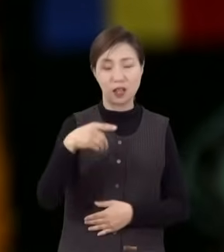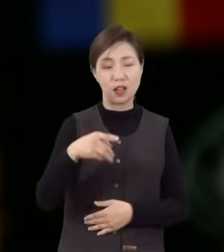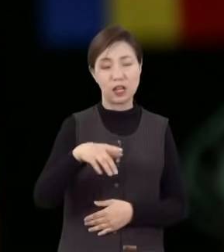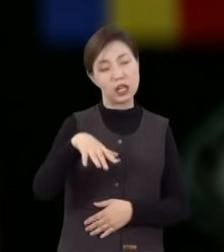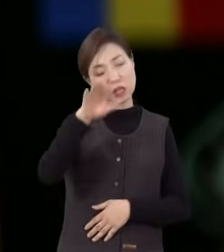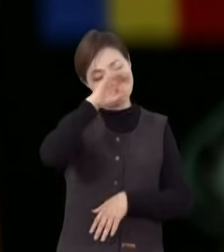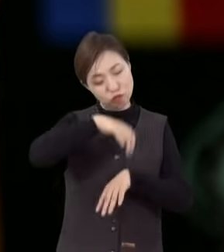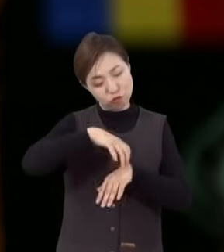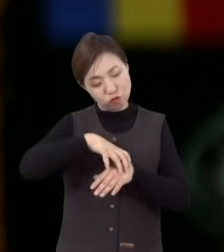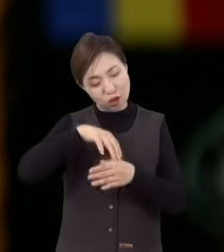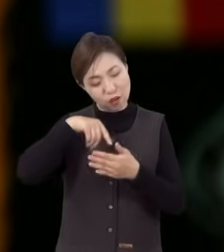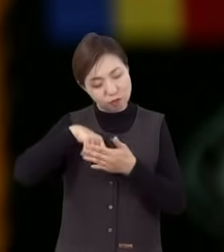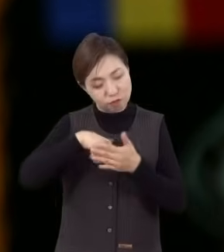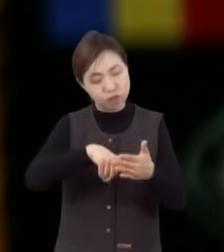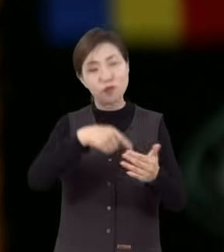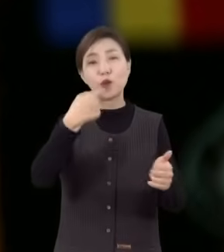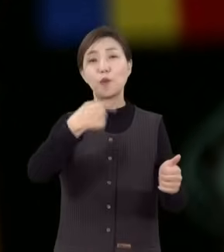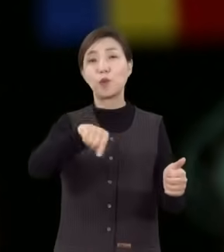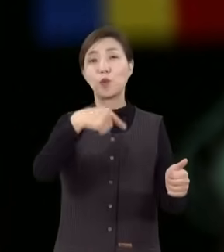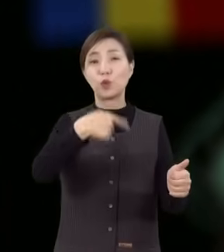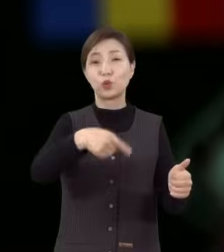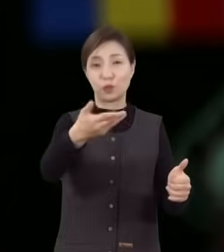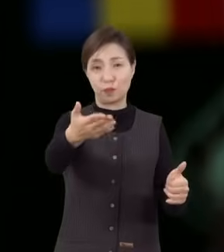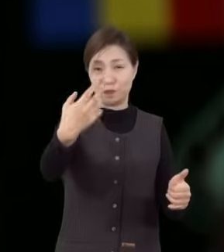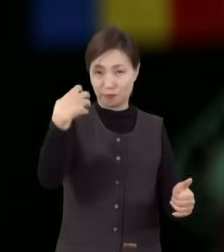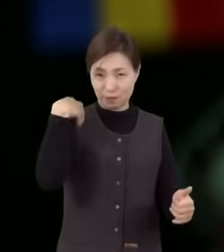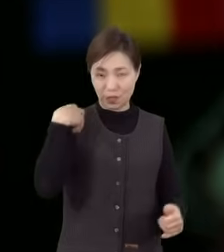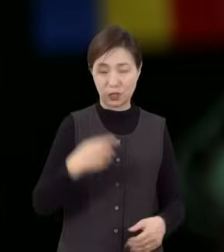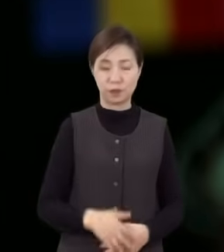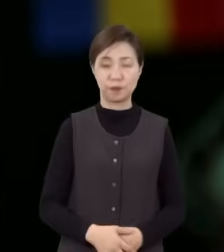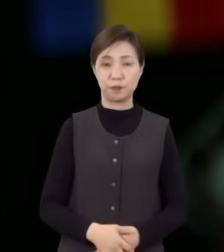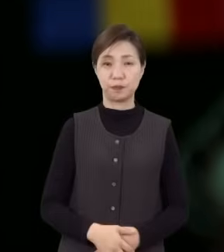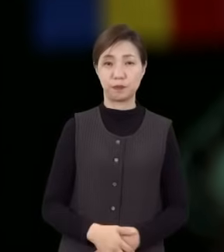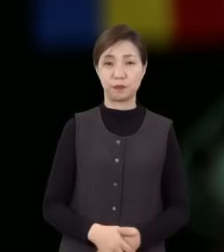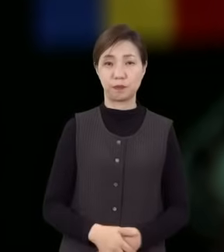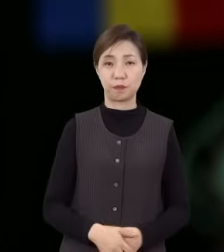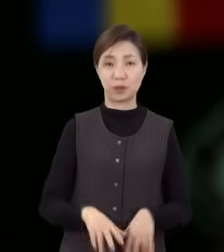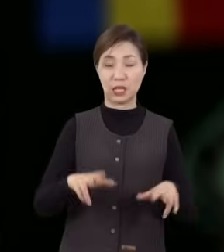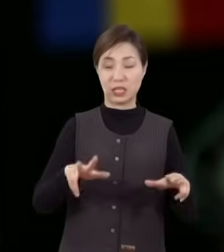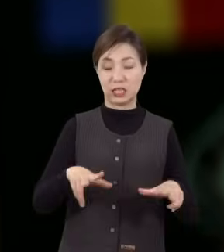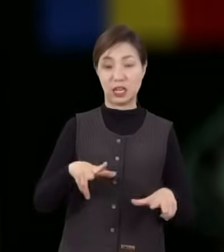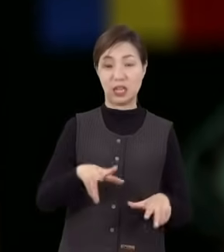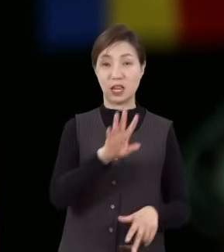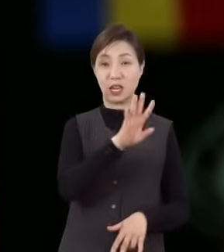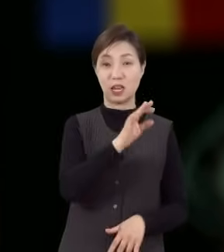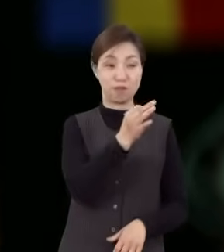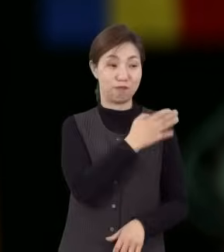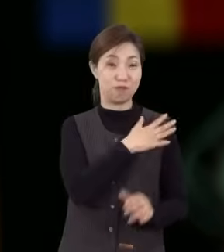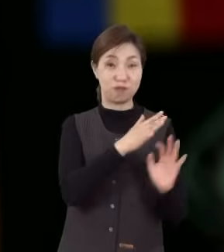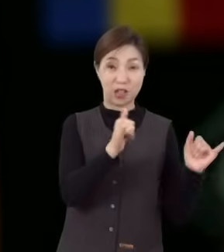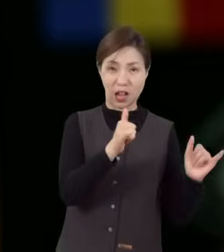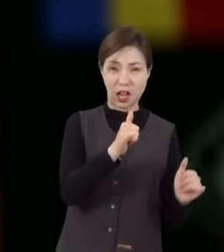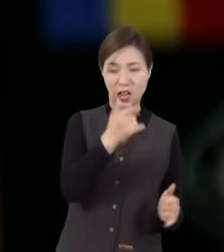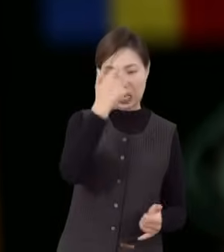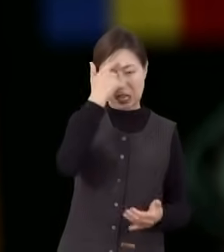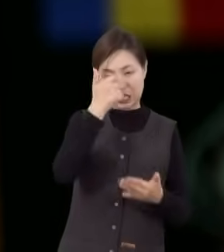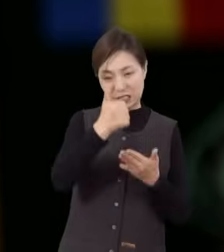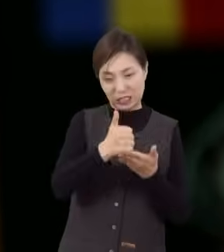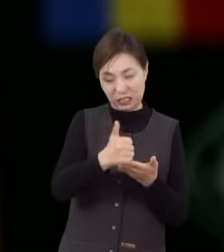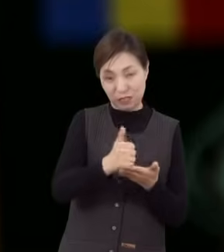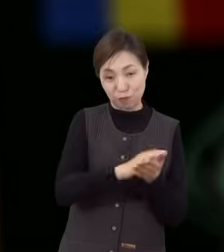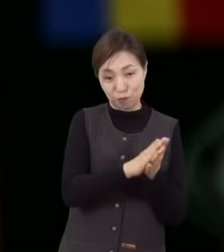그때 아난스님이 갓 머리 깎고 승복 입은 비라선 스님한테, 이제 스님이에요